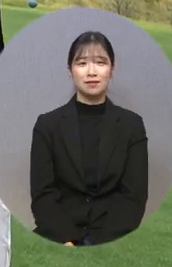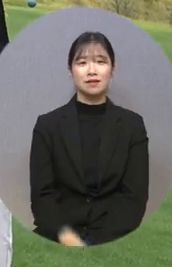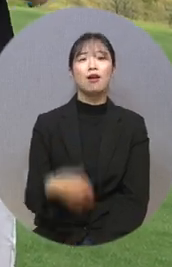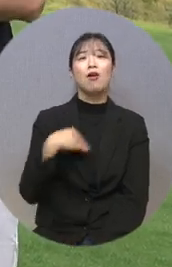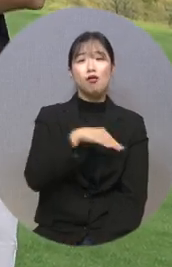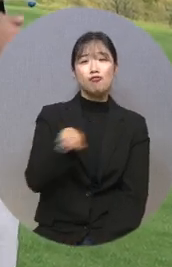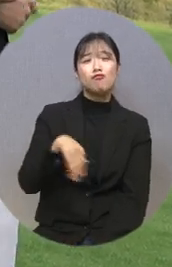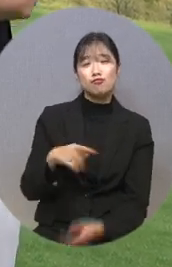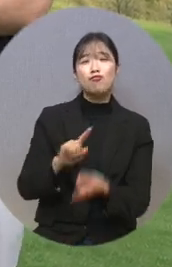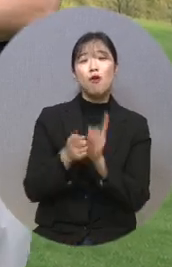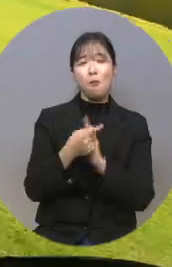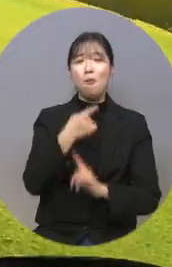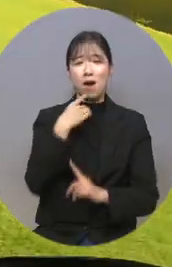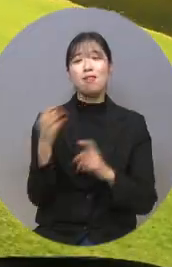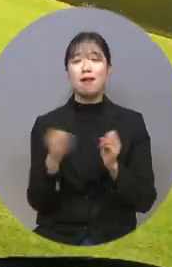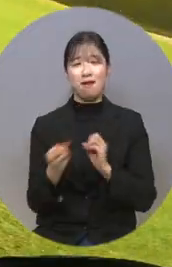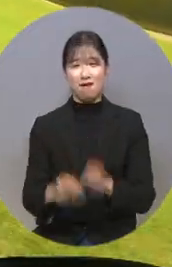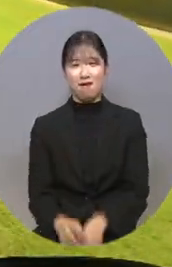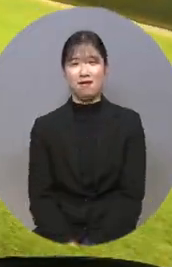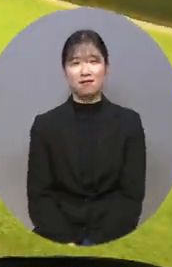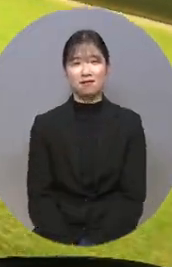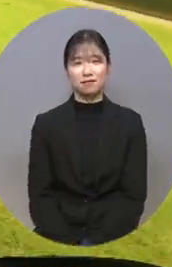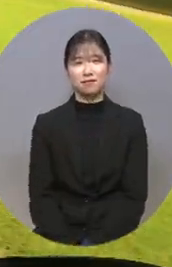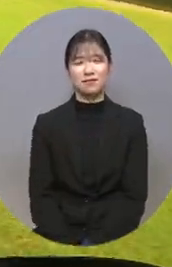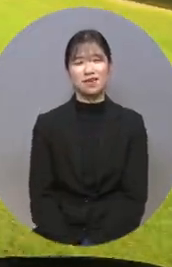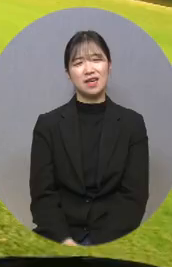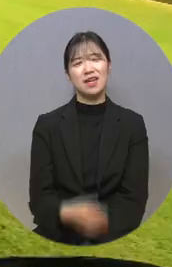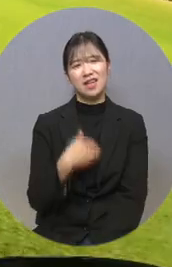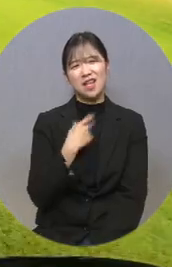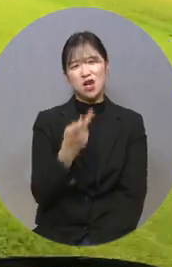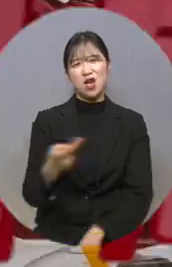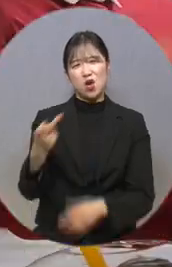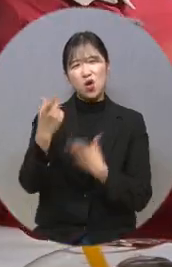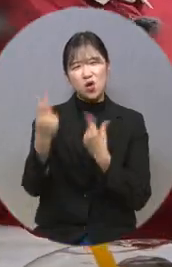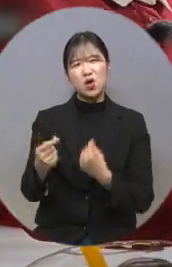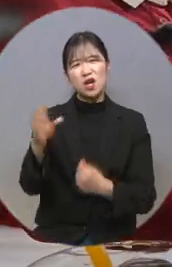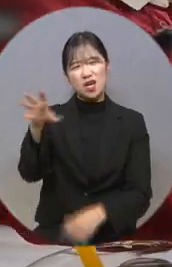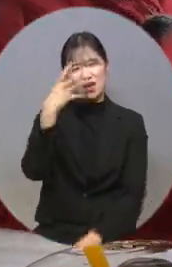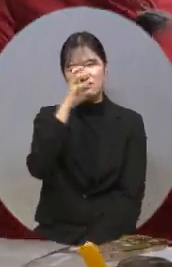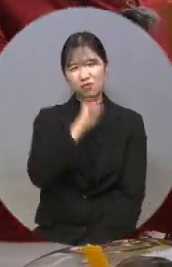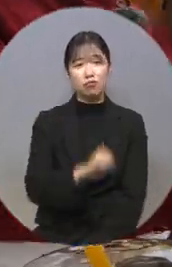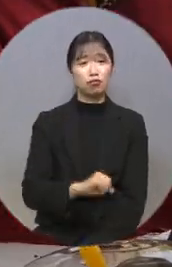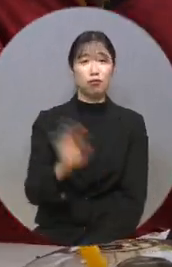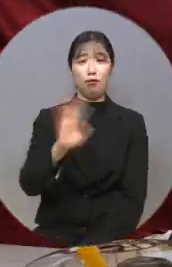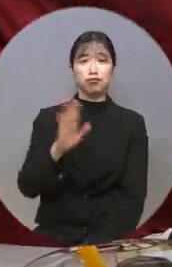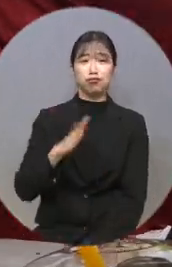말했다, 양. 아, 나도 형처럼 그냥 갖다 대기만 할 걸 그랬다, 양. 갖다 대기만